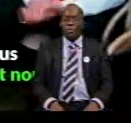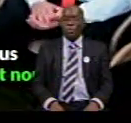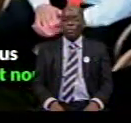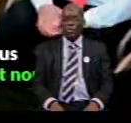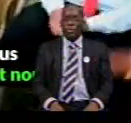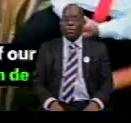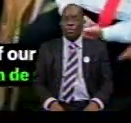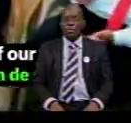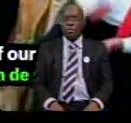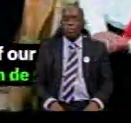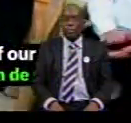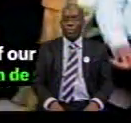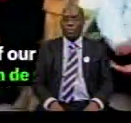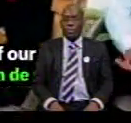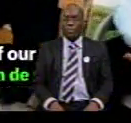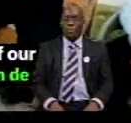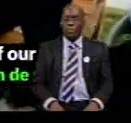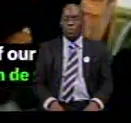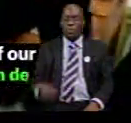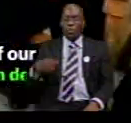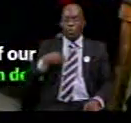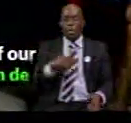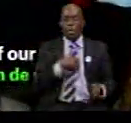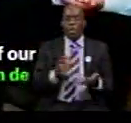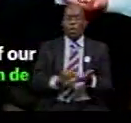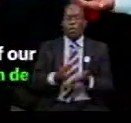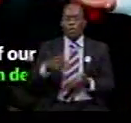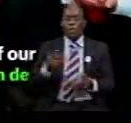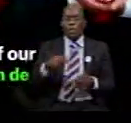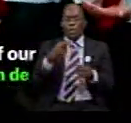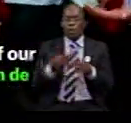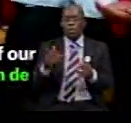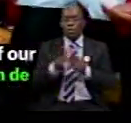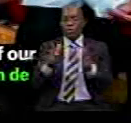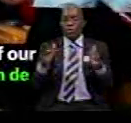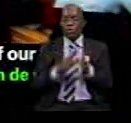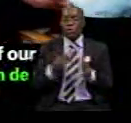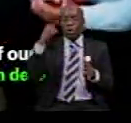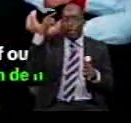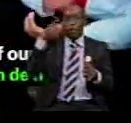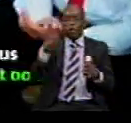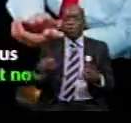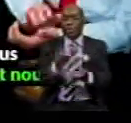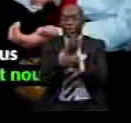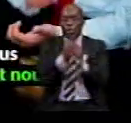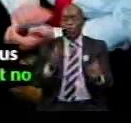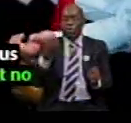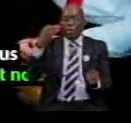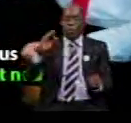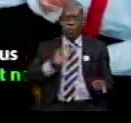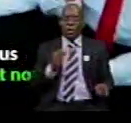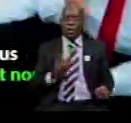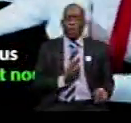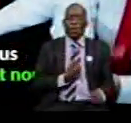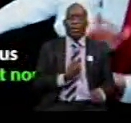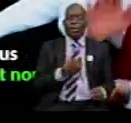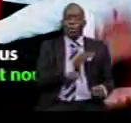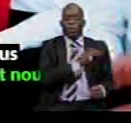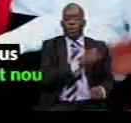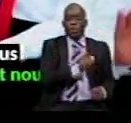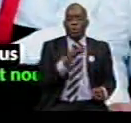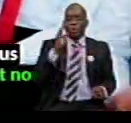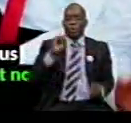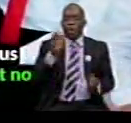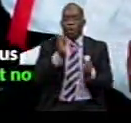أمامنا سبح اسم يسوع من فدى نفوسنا نطرد